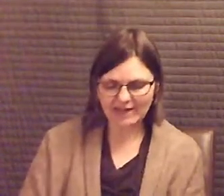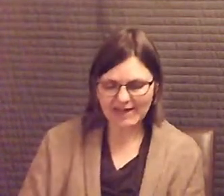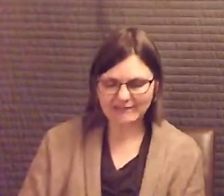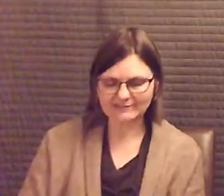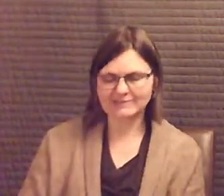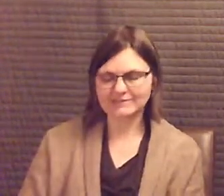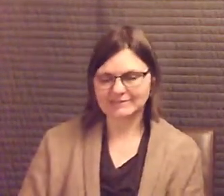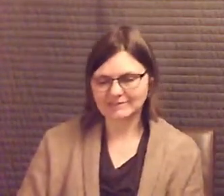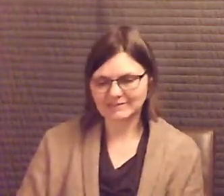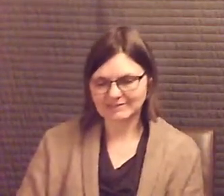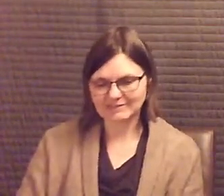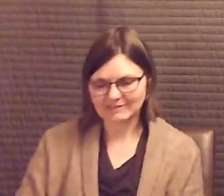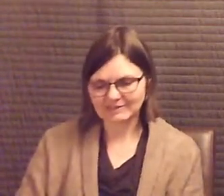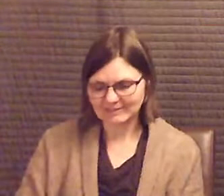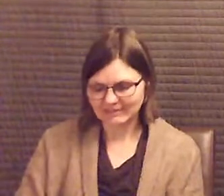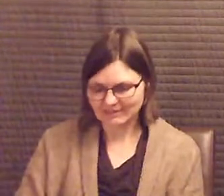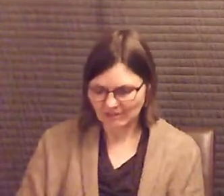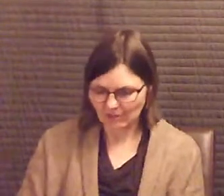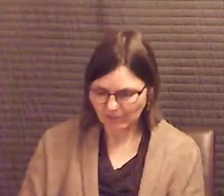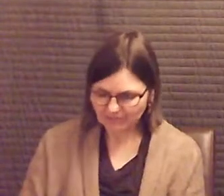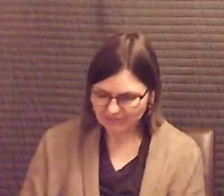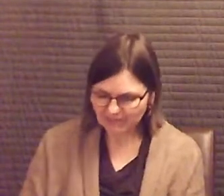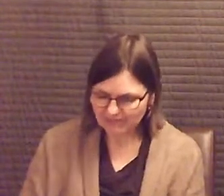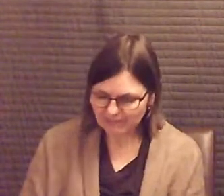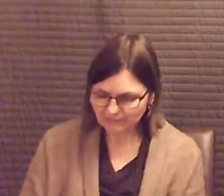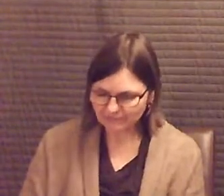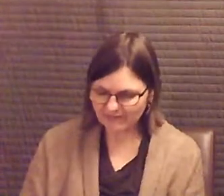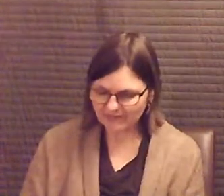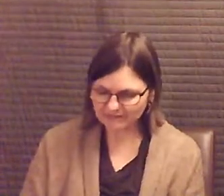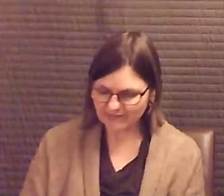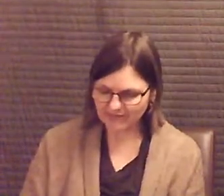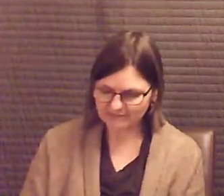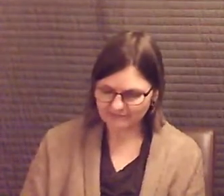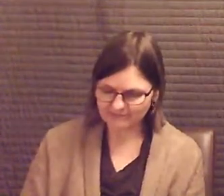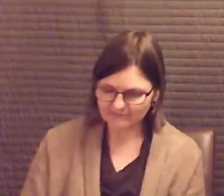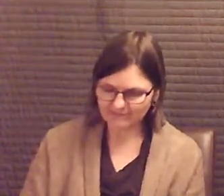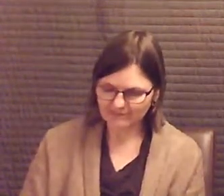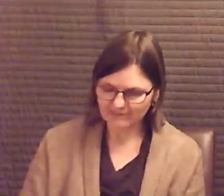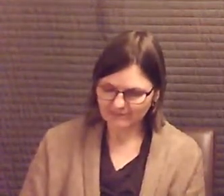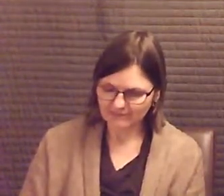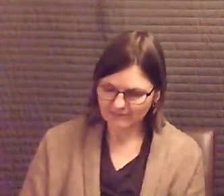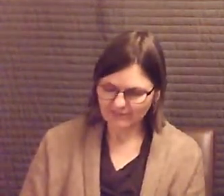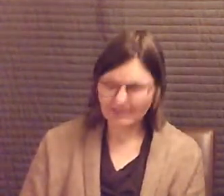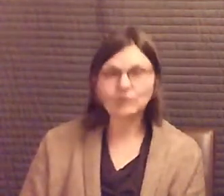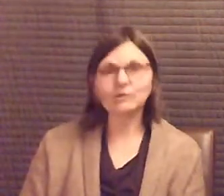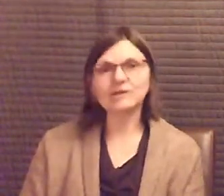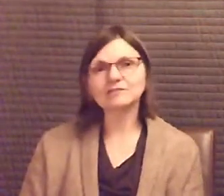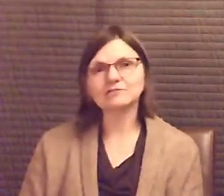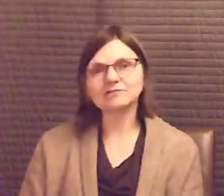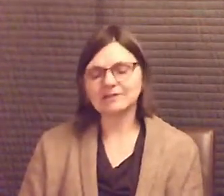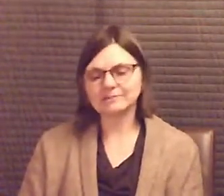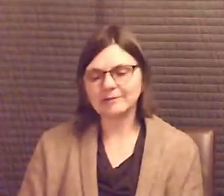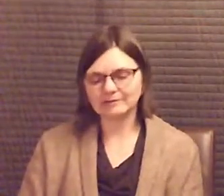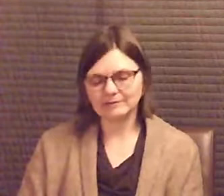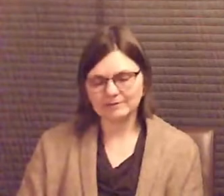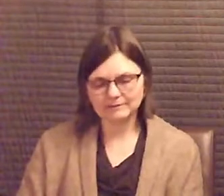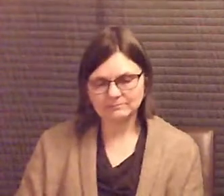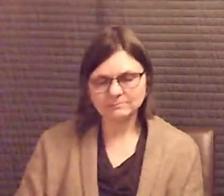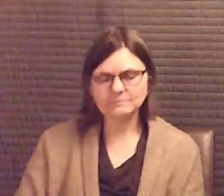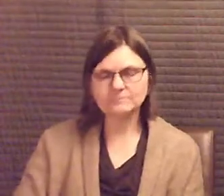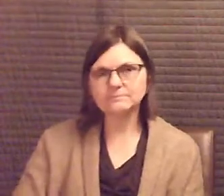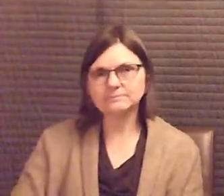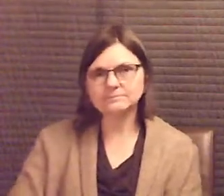heeft en ga die kosten en na al door dat zijn niet van de wereld zijn hier willen zaaien maar tegelijk ook niet van de wereld bent en